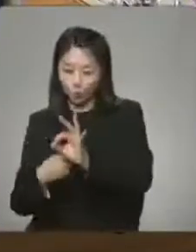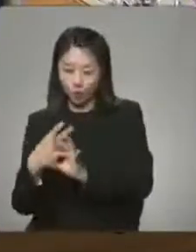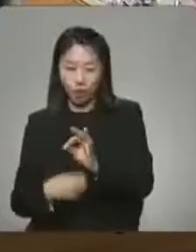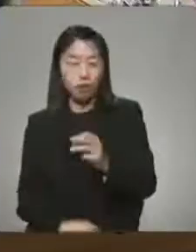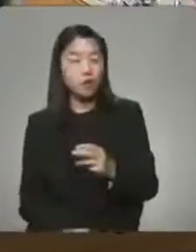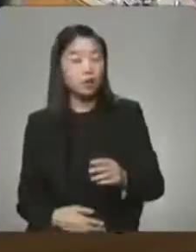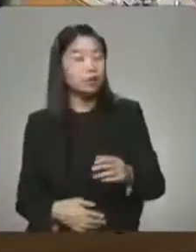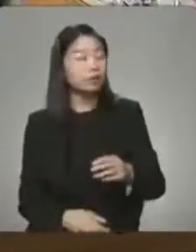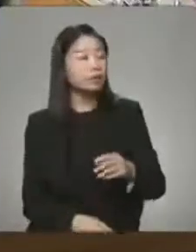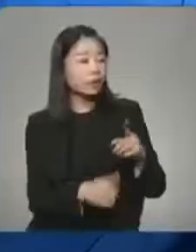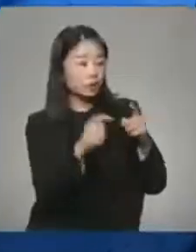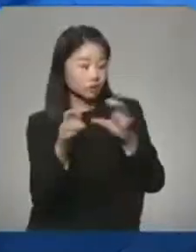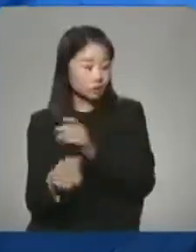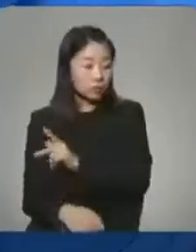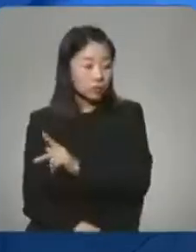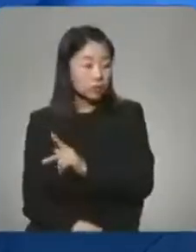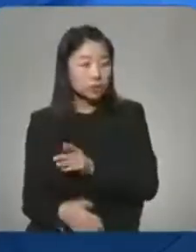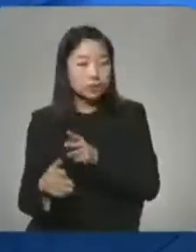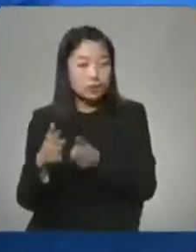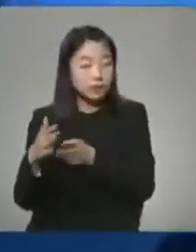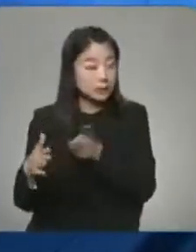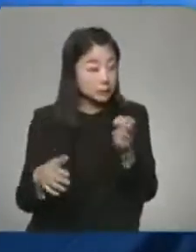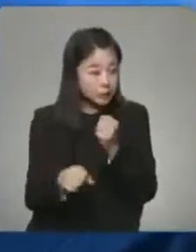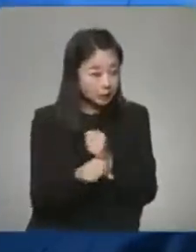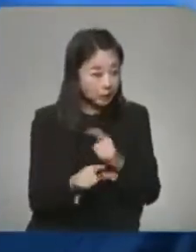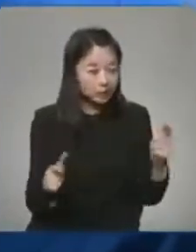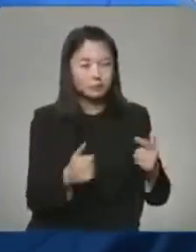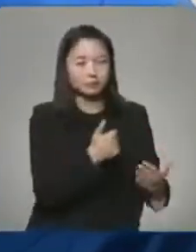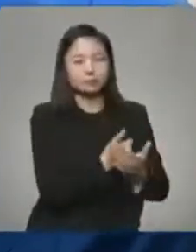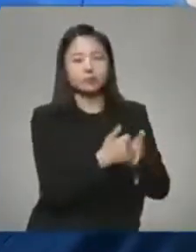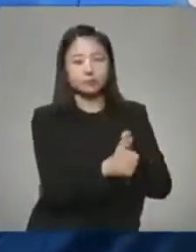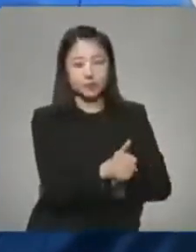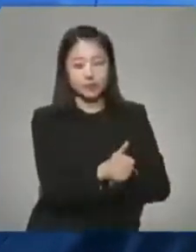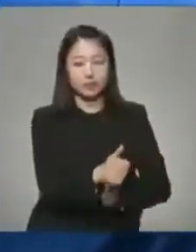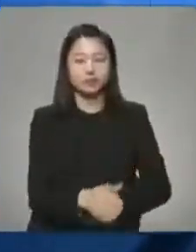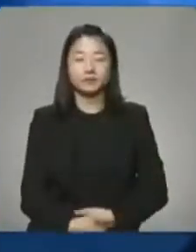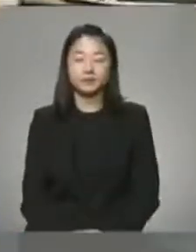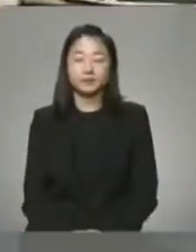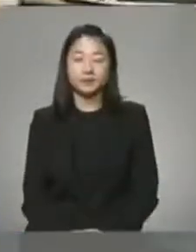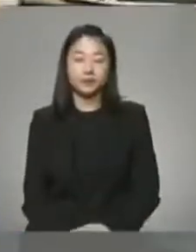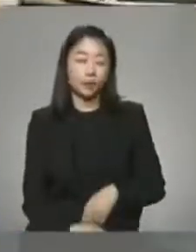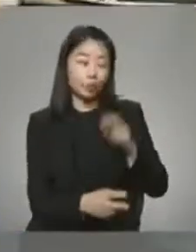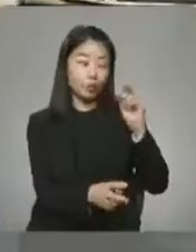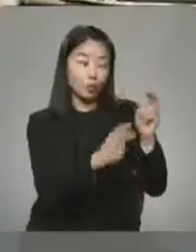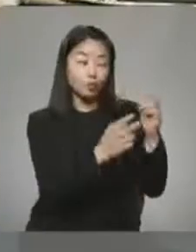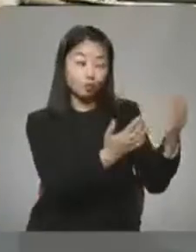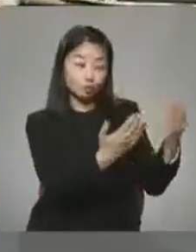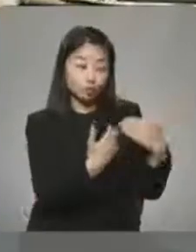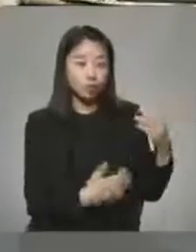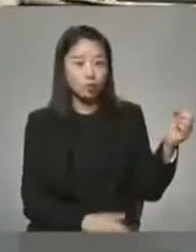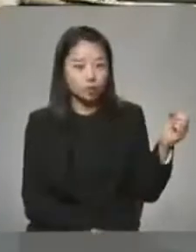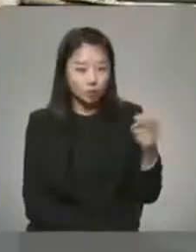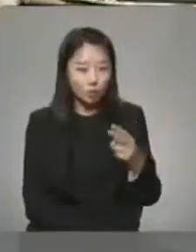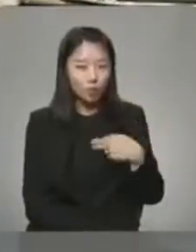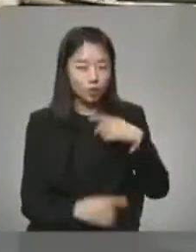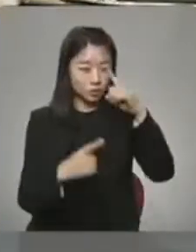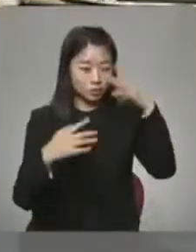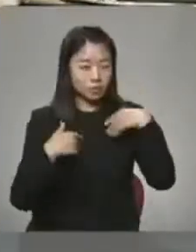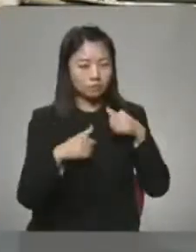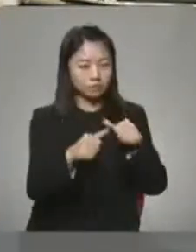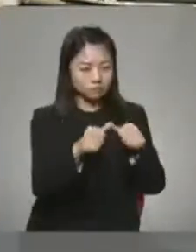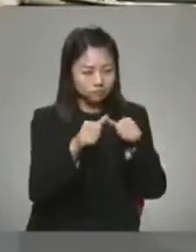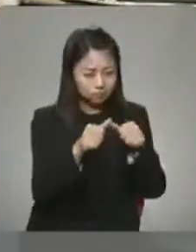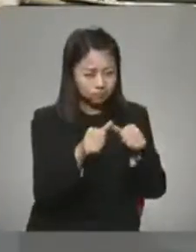신설 등도 빠르게 추진하겠다며 지지를 호소합니다. 기업을 어떻게 유치하고 정부와 어떤